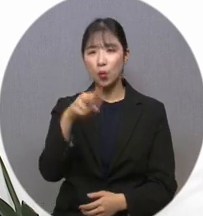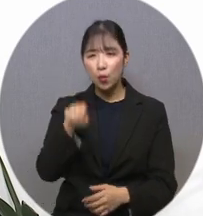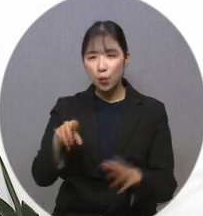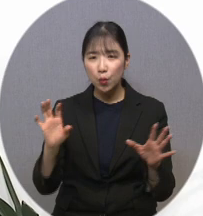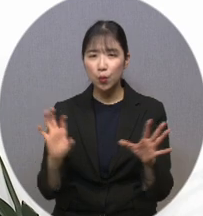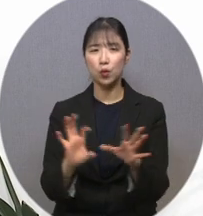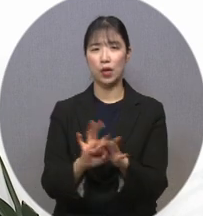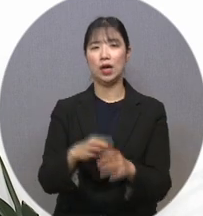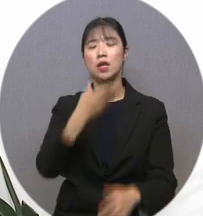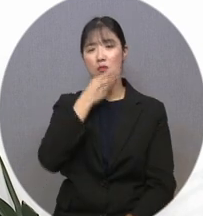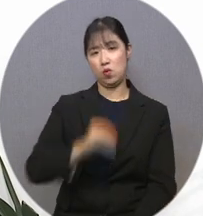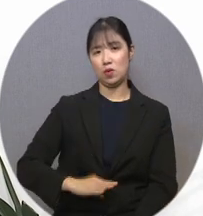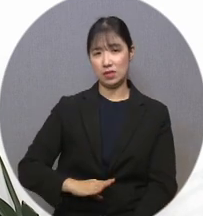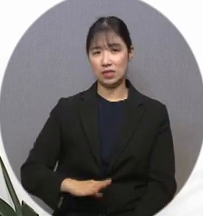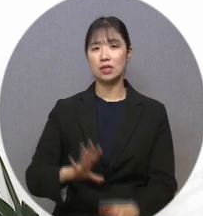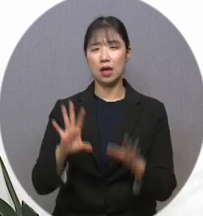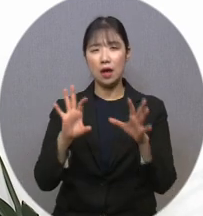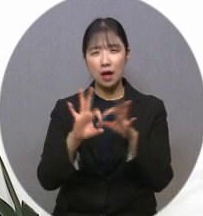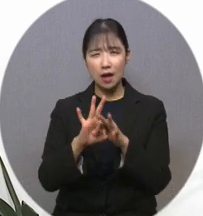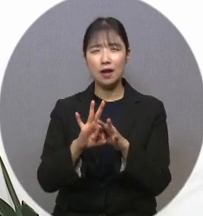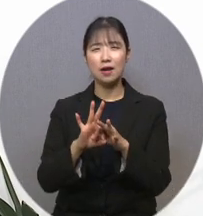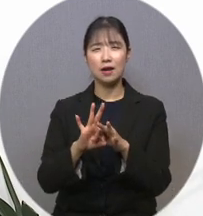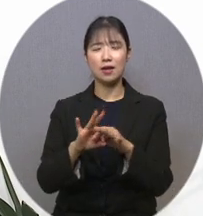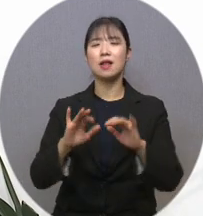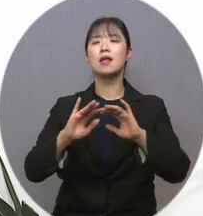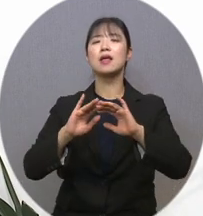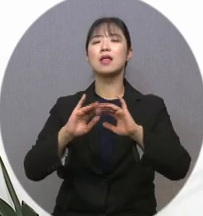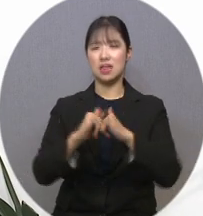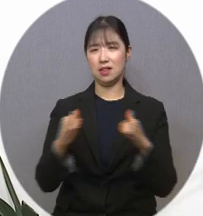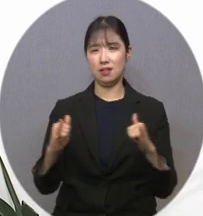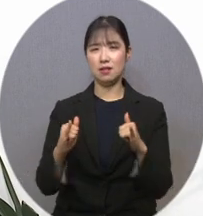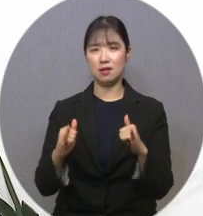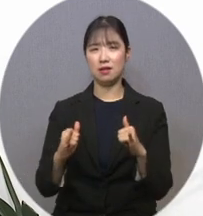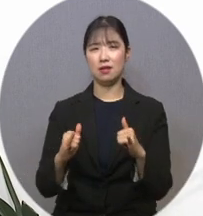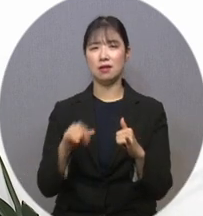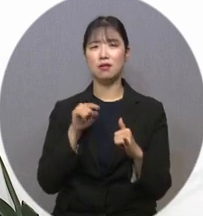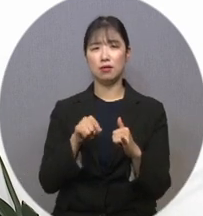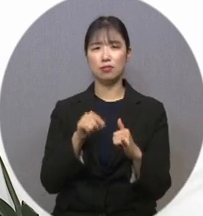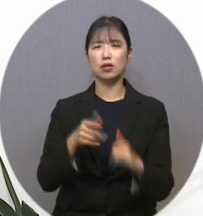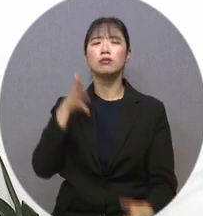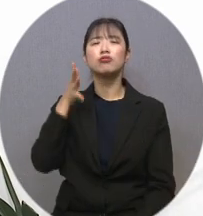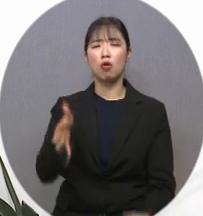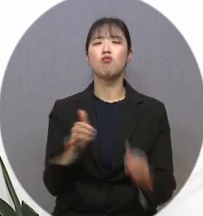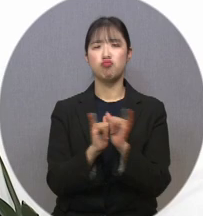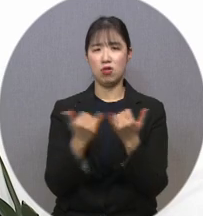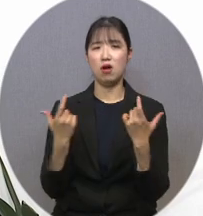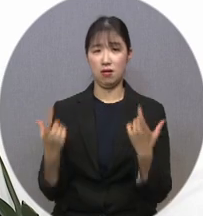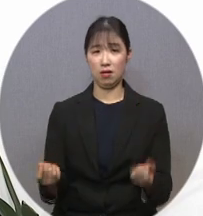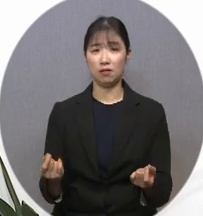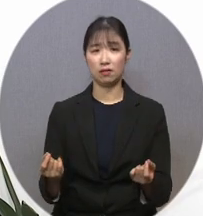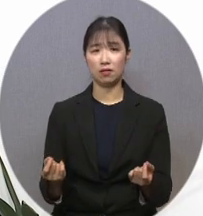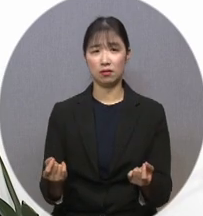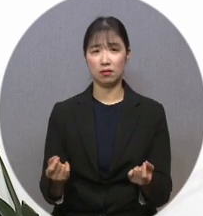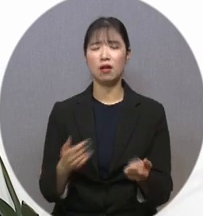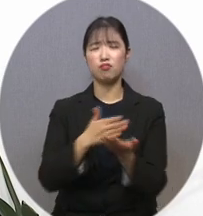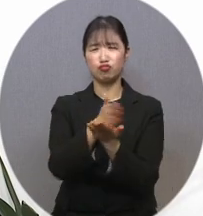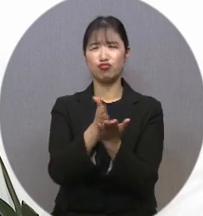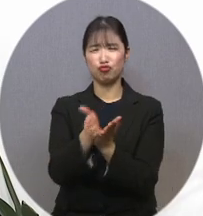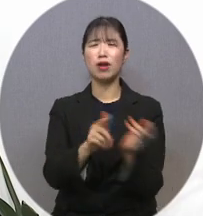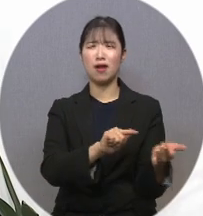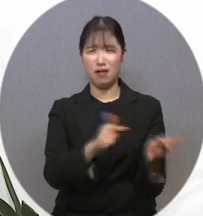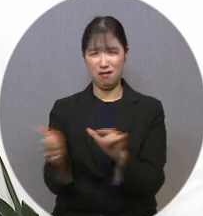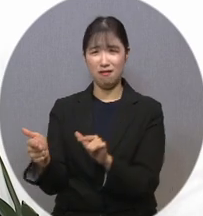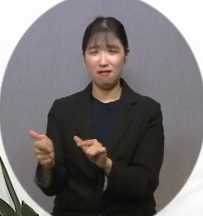관련된 복지와 관련된 인력들, 거기는 전문 인력들 아니겠습니까? 그렇죠. 여러 분야에